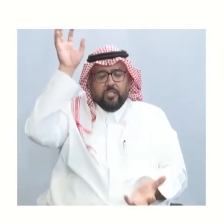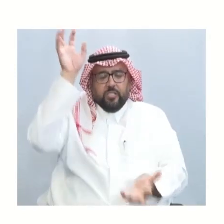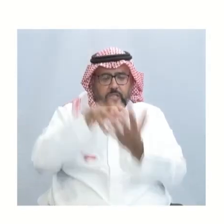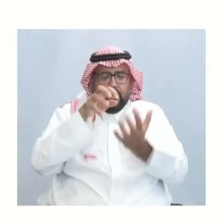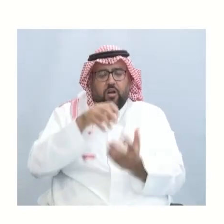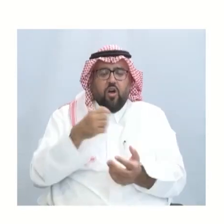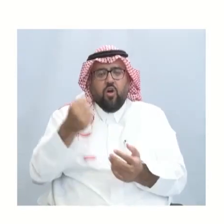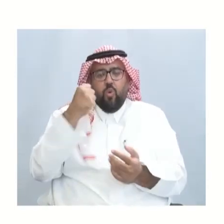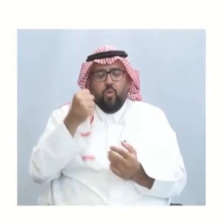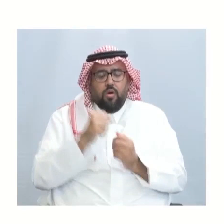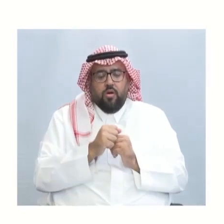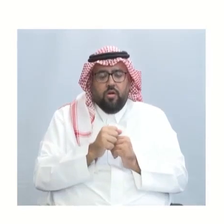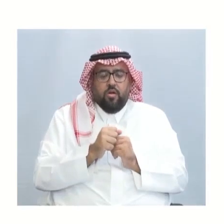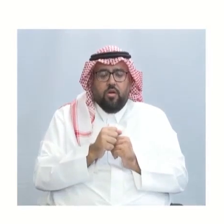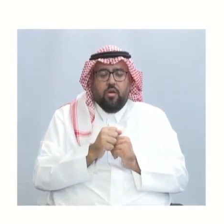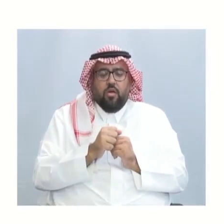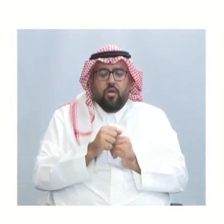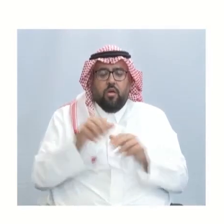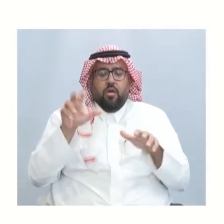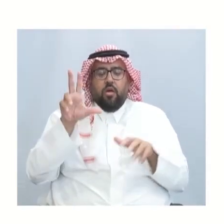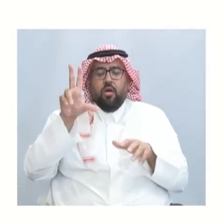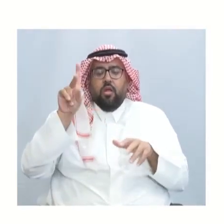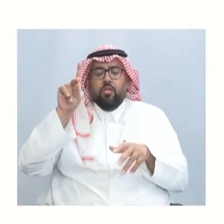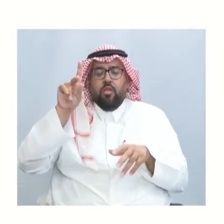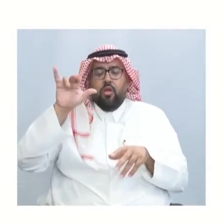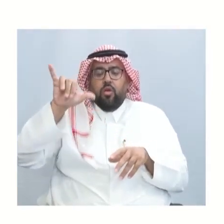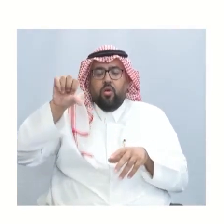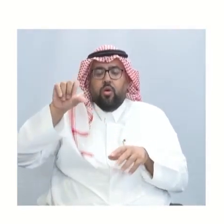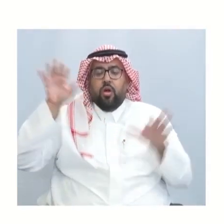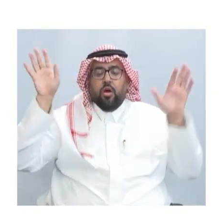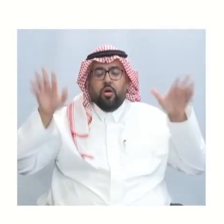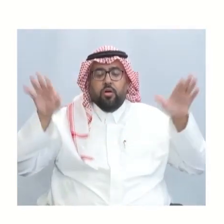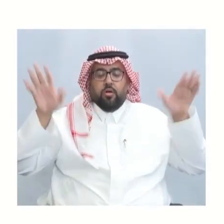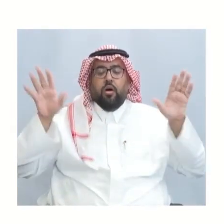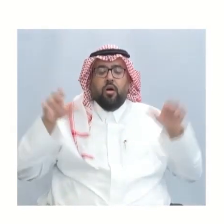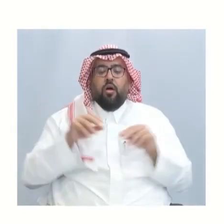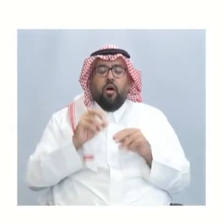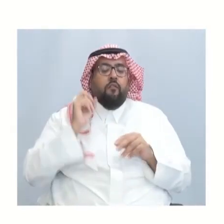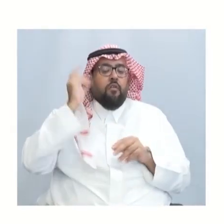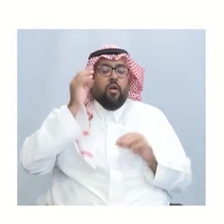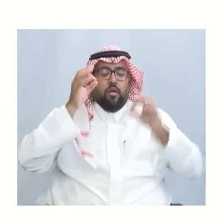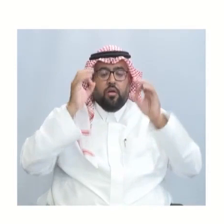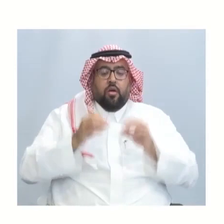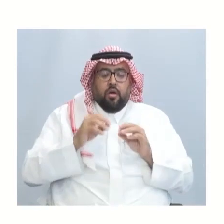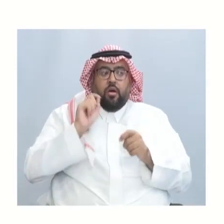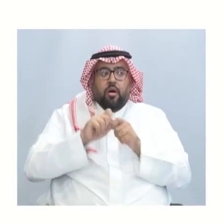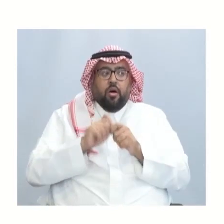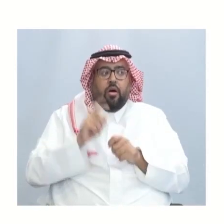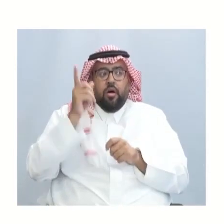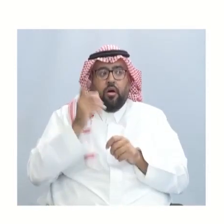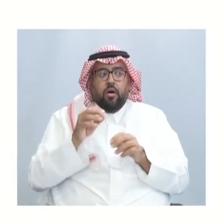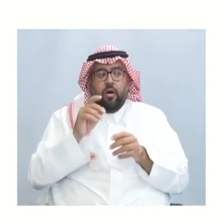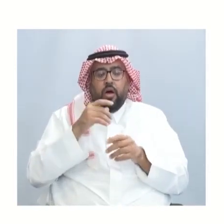الافتراس في الطيور في الفكره الرئيسه وهب الله وهب الخالق جل وعلا للطيور ريشا واجنحه